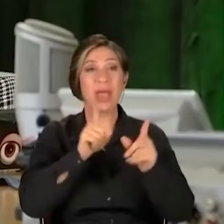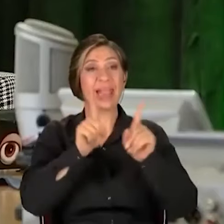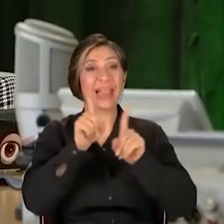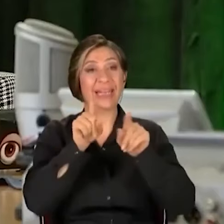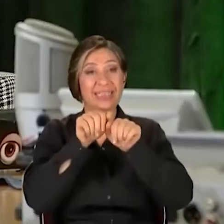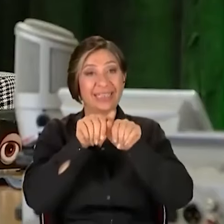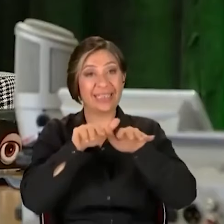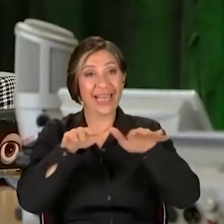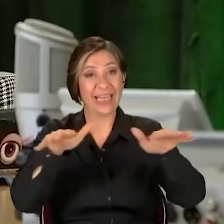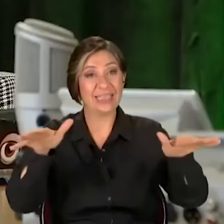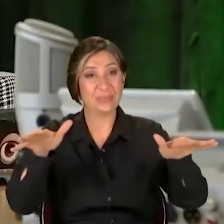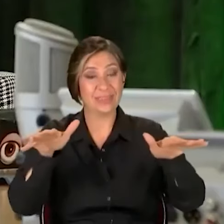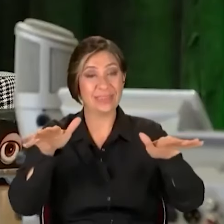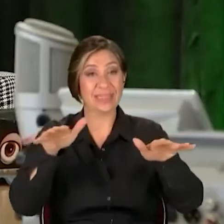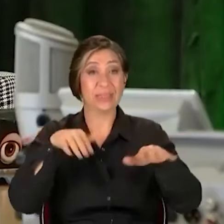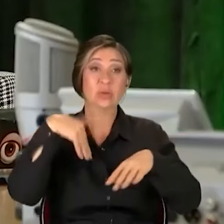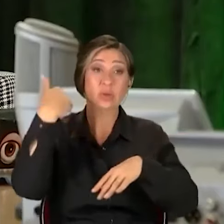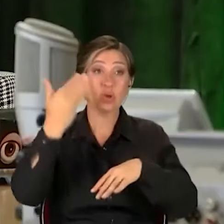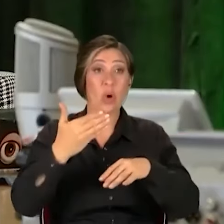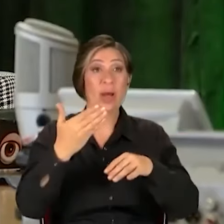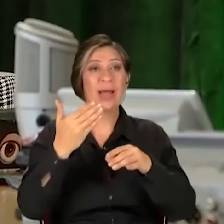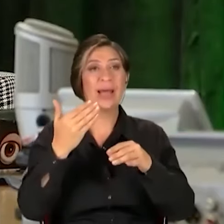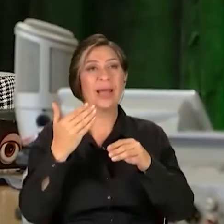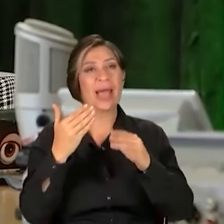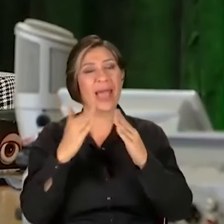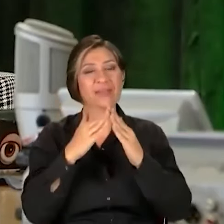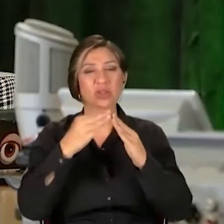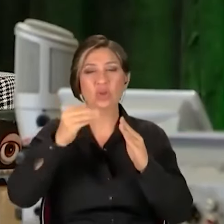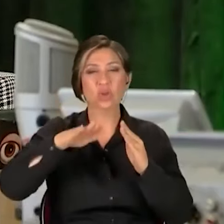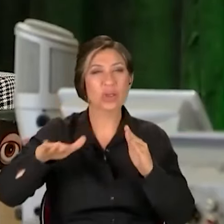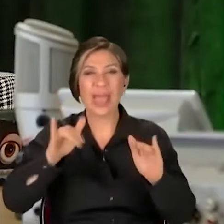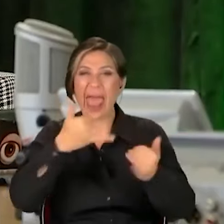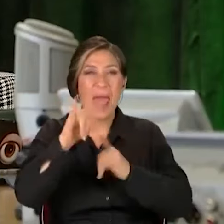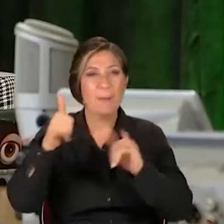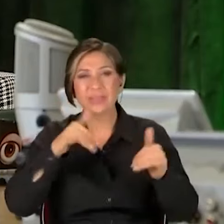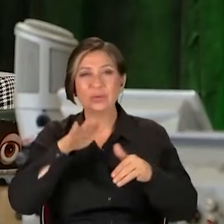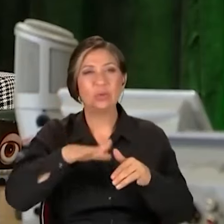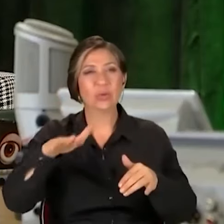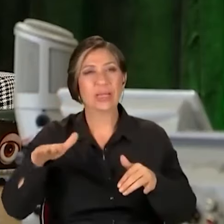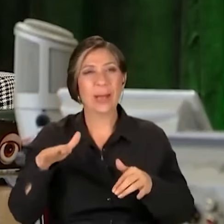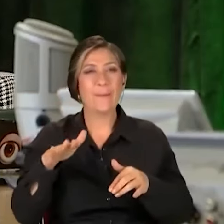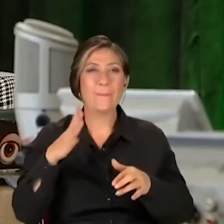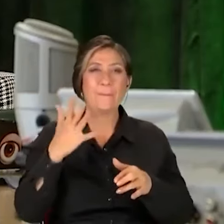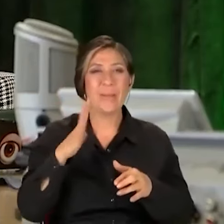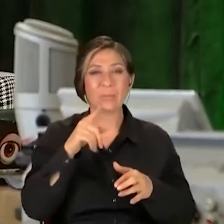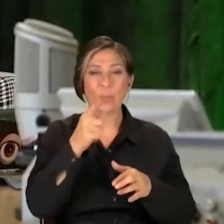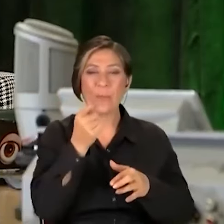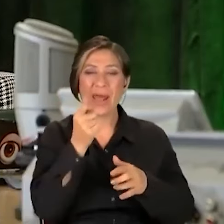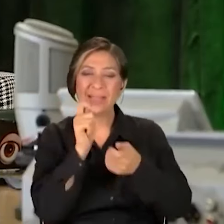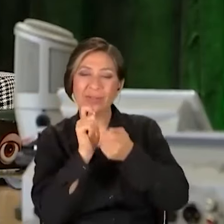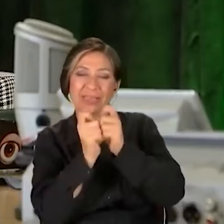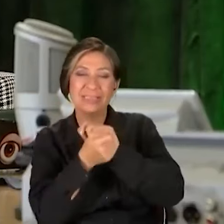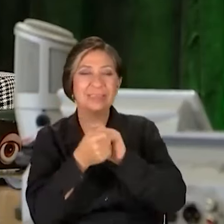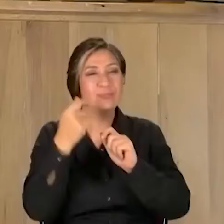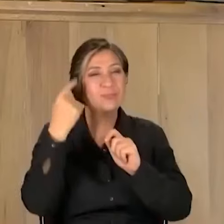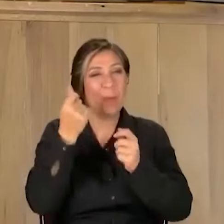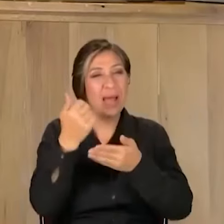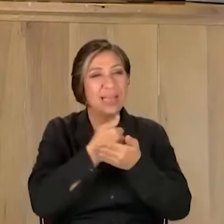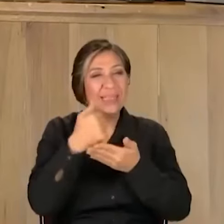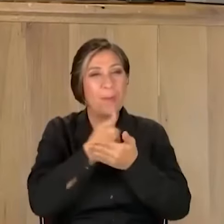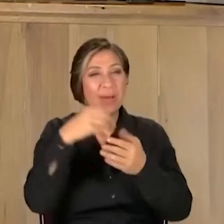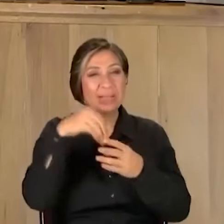internetin yaygınlaşma evresinden sonra genelde evin çocukları, zıpır çocukları da birazcık belki de bu işi paraya döndürebilmek adına. Çünkü